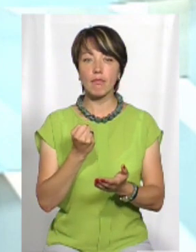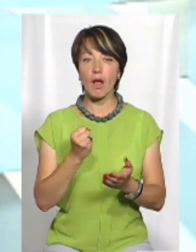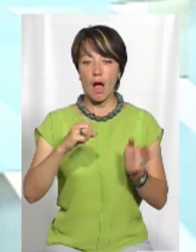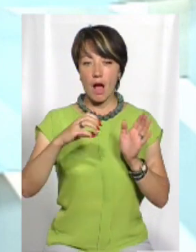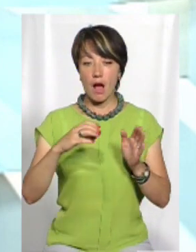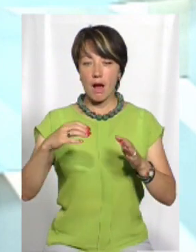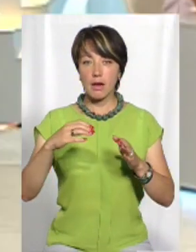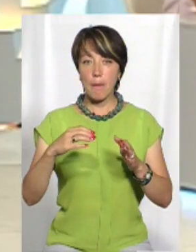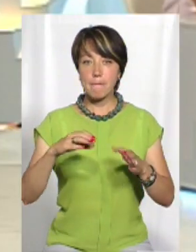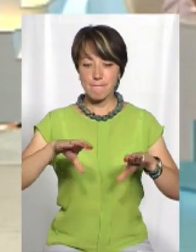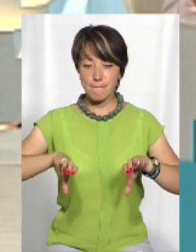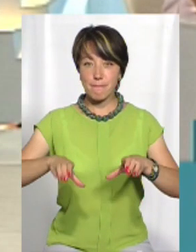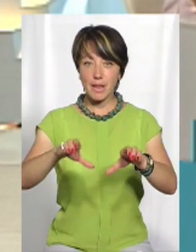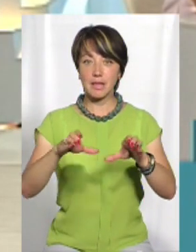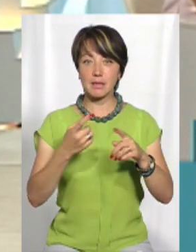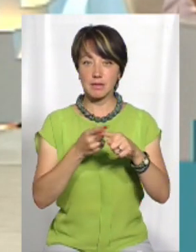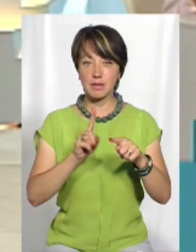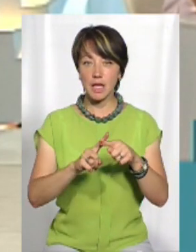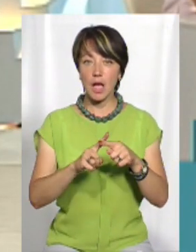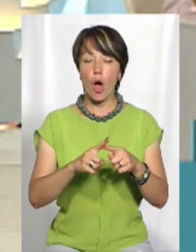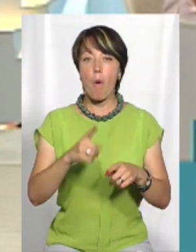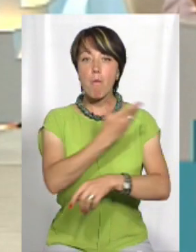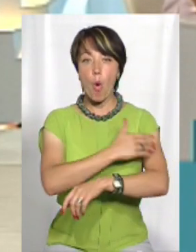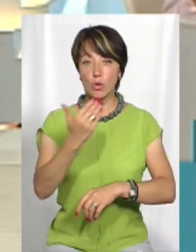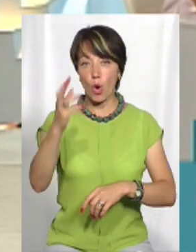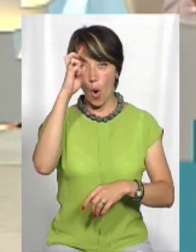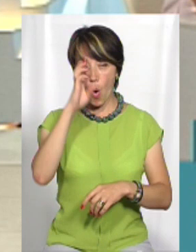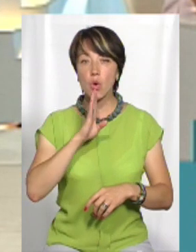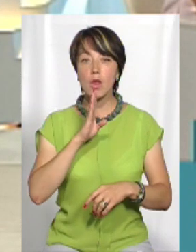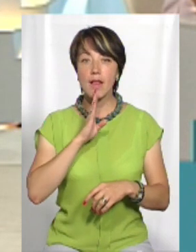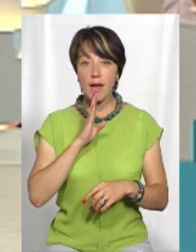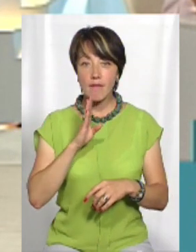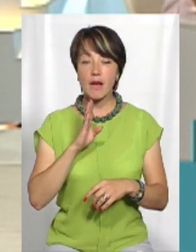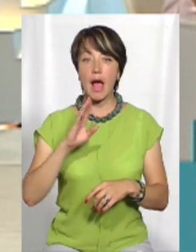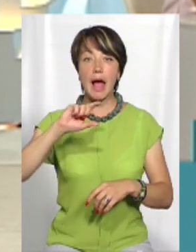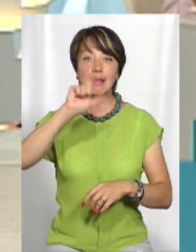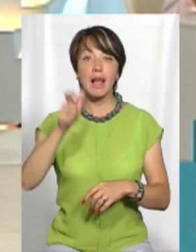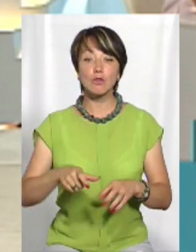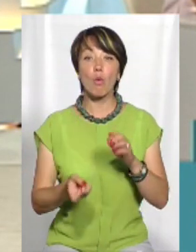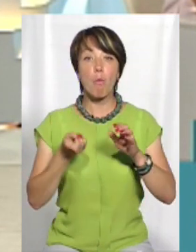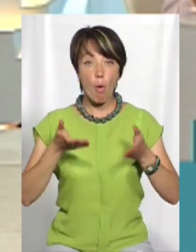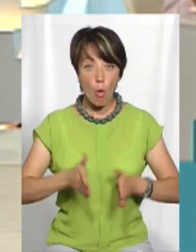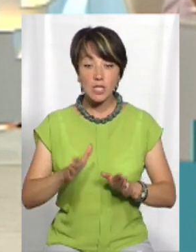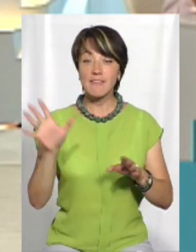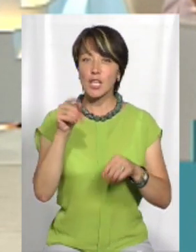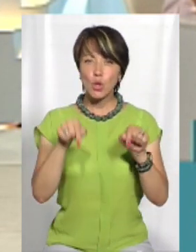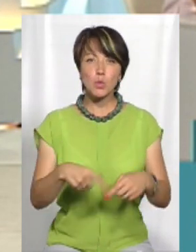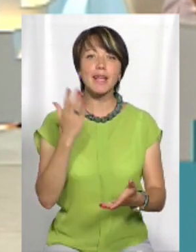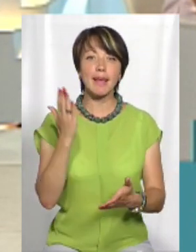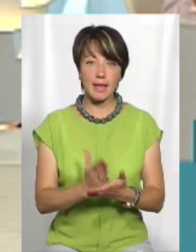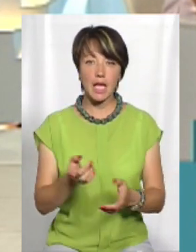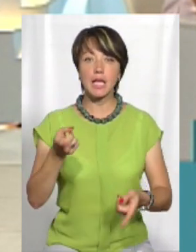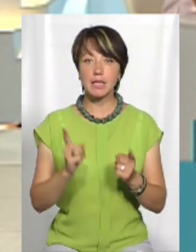з гербами Бони Сфорци, польської королеви, яка міланського походження. Все це тут є. І